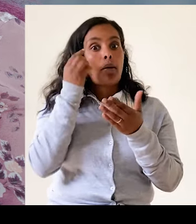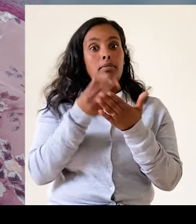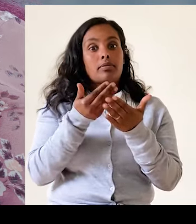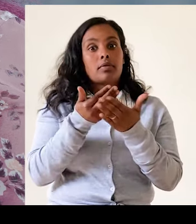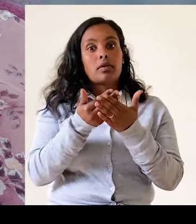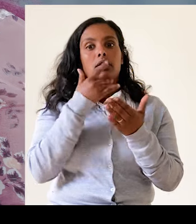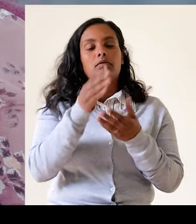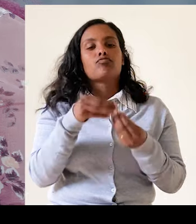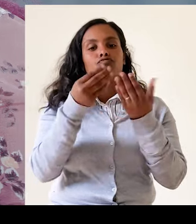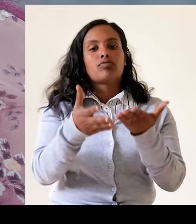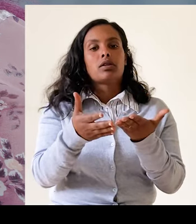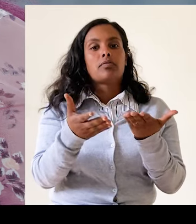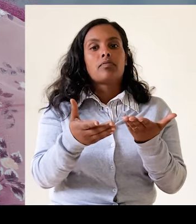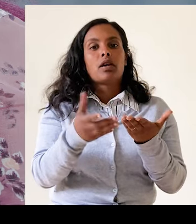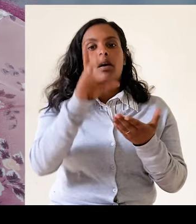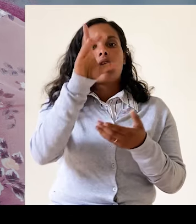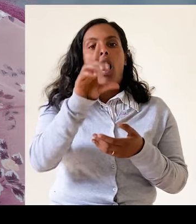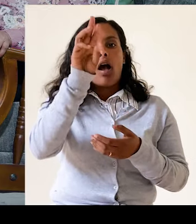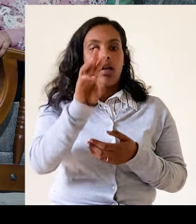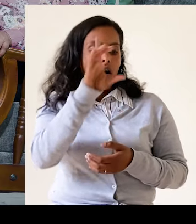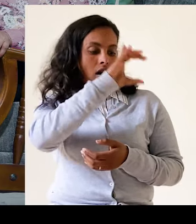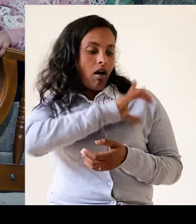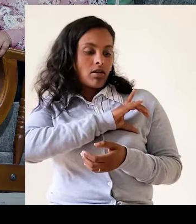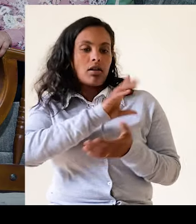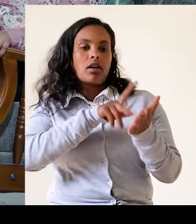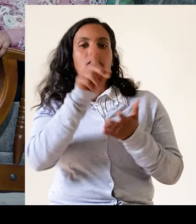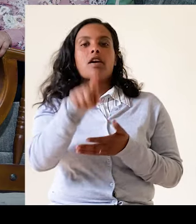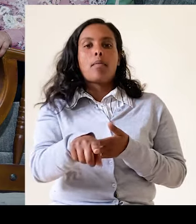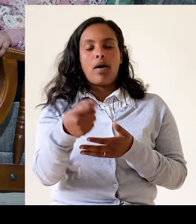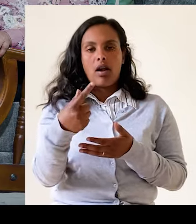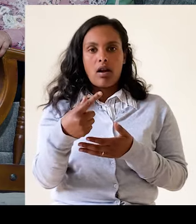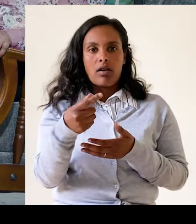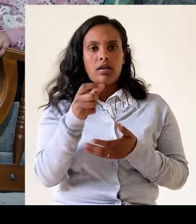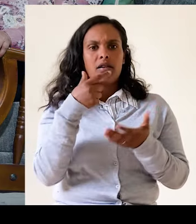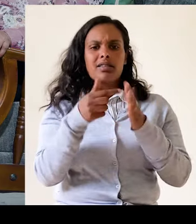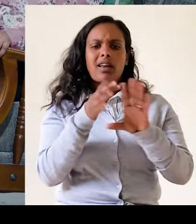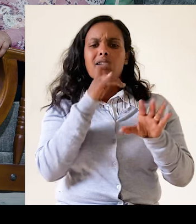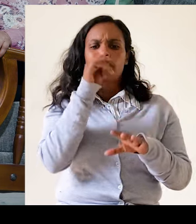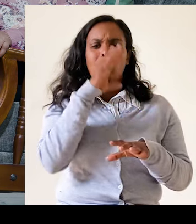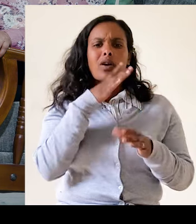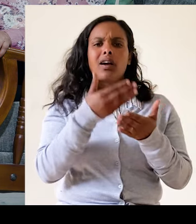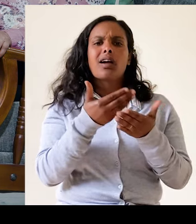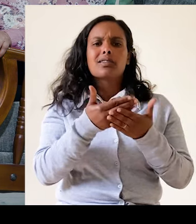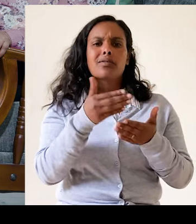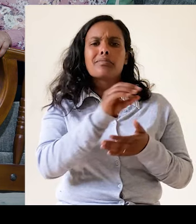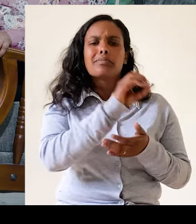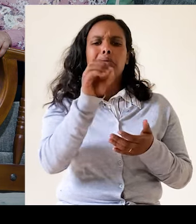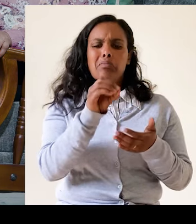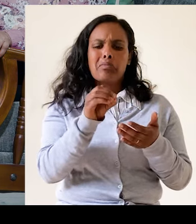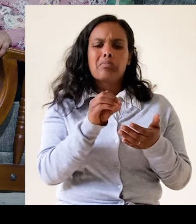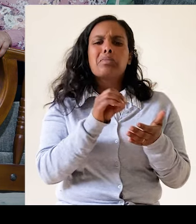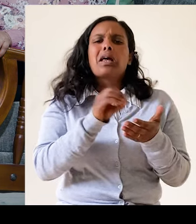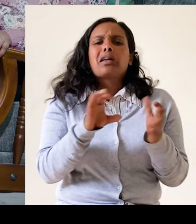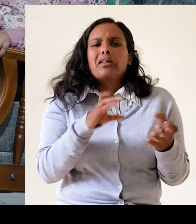በህግ የደም ካሳ ሊከፍል ይገባል። እንዴ ያደረገብኝን ሰው ነው ገንዘቡን ምን ሊያርግልኝ